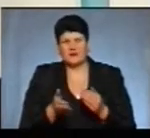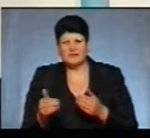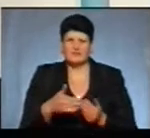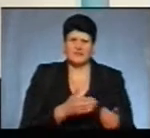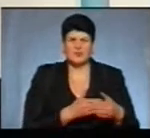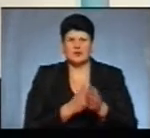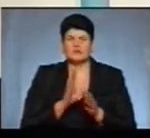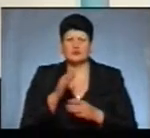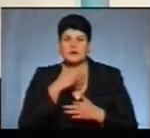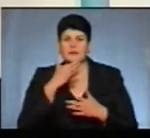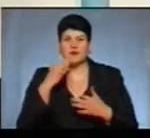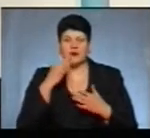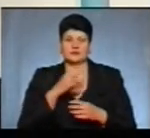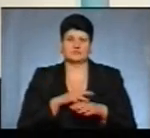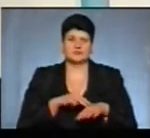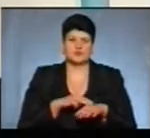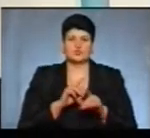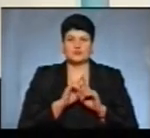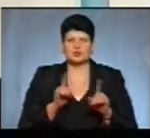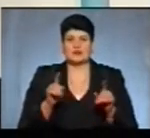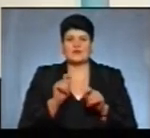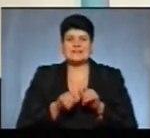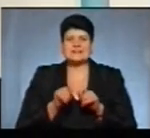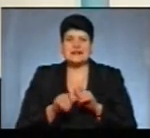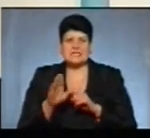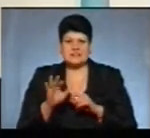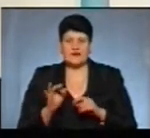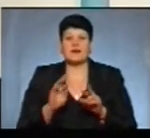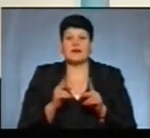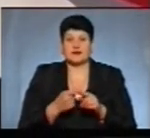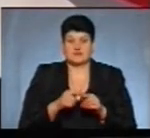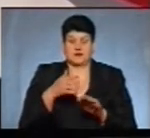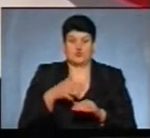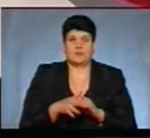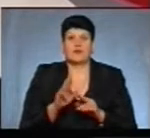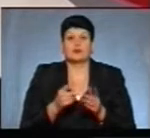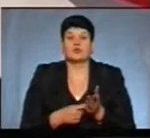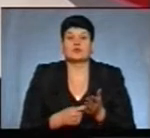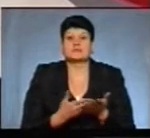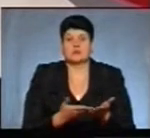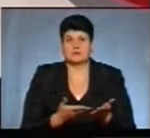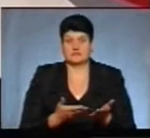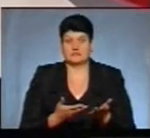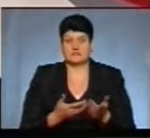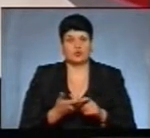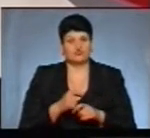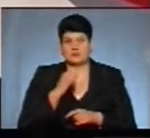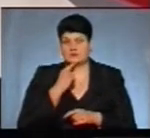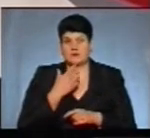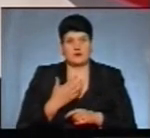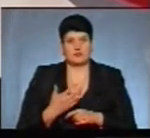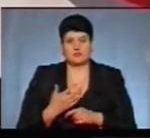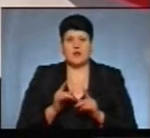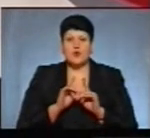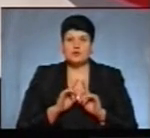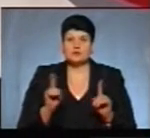для правоохоронні органи, особливо для слідства, як це кваліфікувати, як це довести, дуже буде складно. А